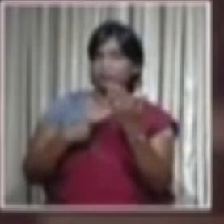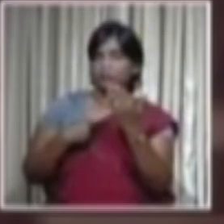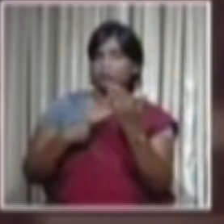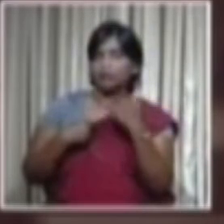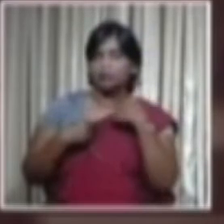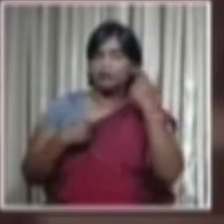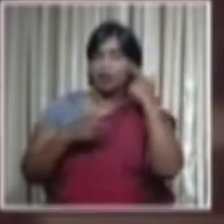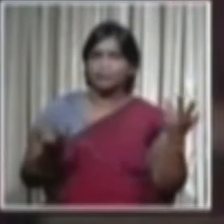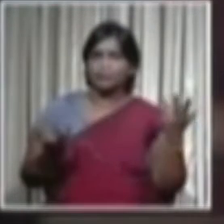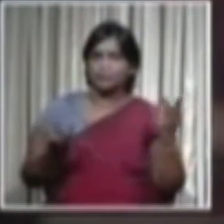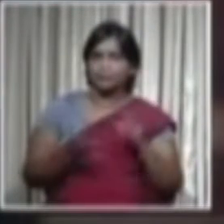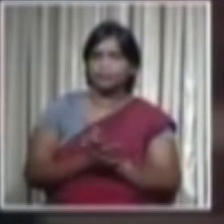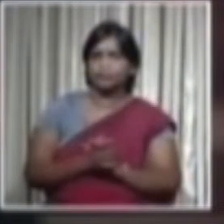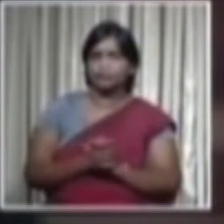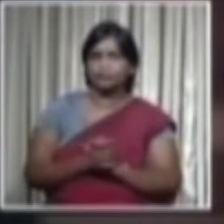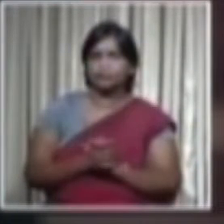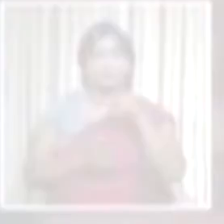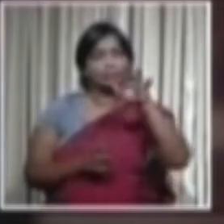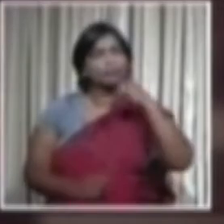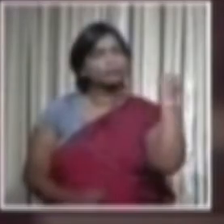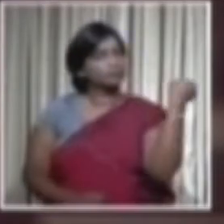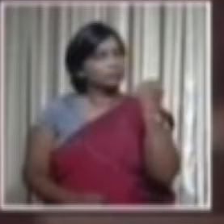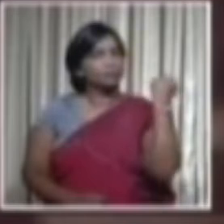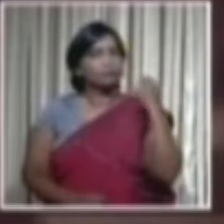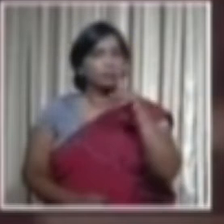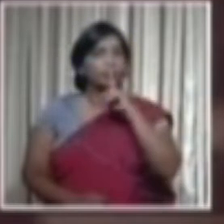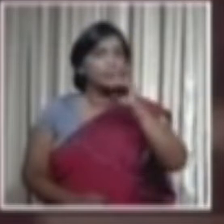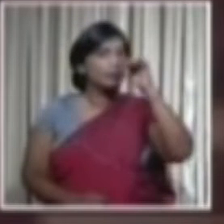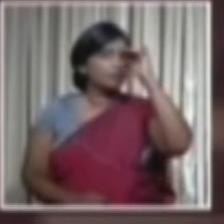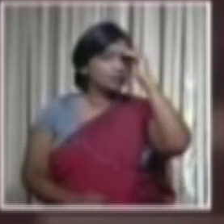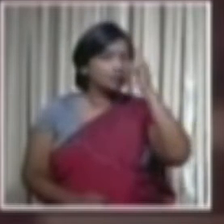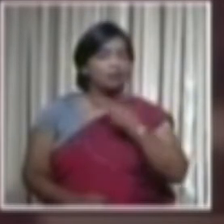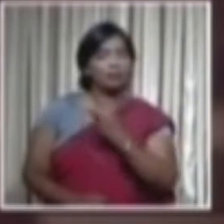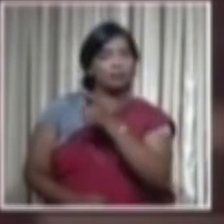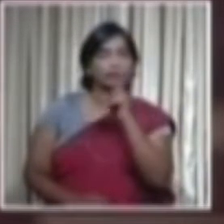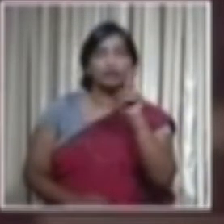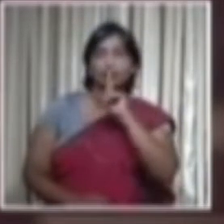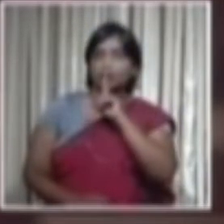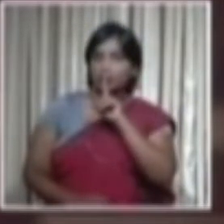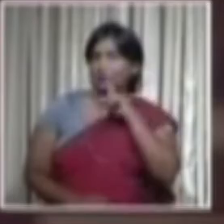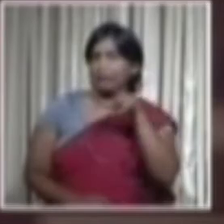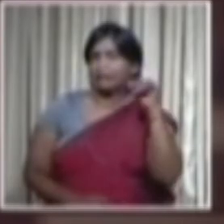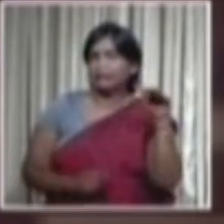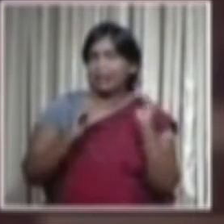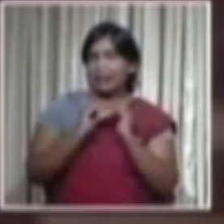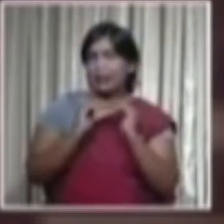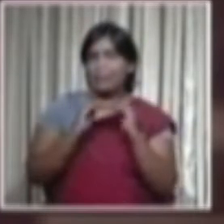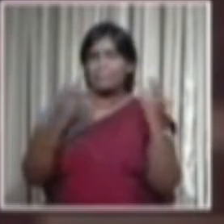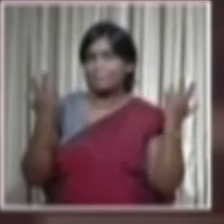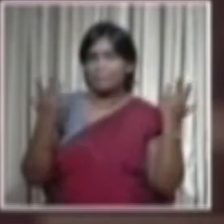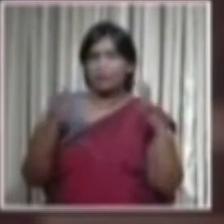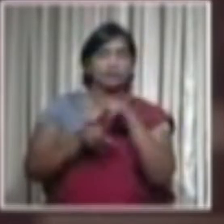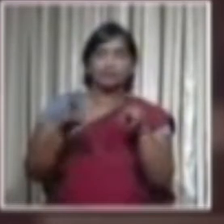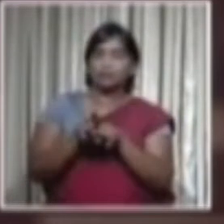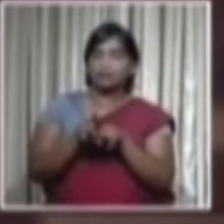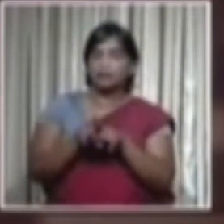දන්නවා අනුරිසානක මැතිතුමා ඔබතුමාගේ ඇත්තරම කතාවේදී කතානායකතුමාටත් තර්ජන කරපු ගැන කතා කරුවා නම් ඒක සාධාරණයි. ඒක මගේ කනගාටුව